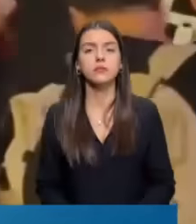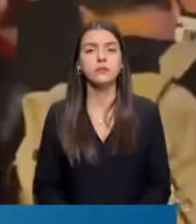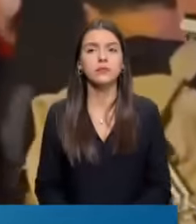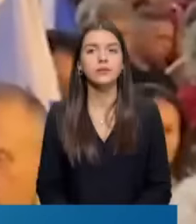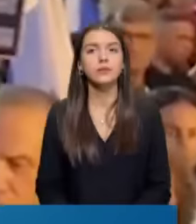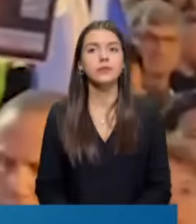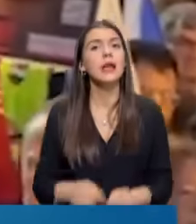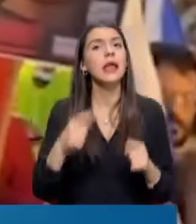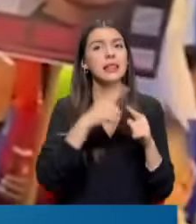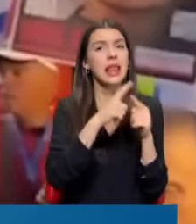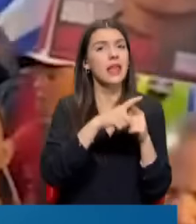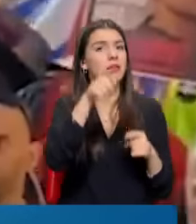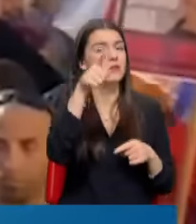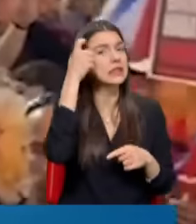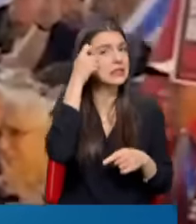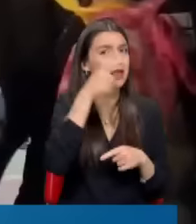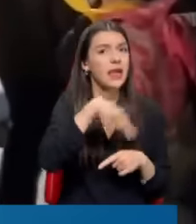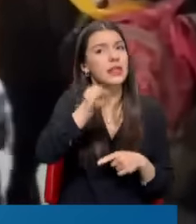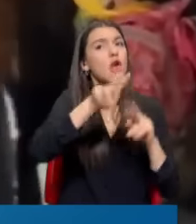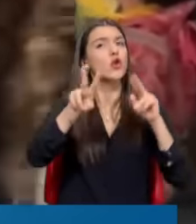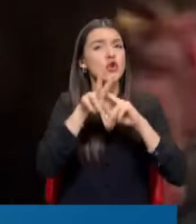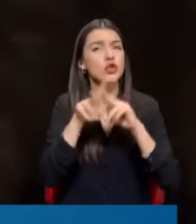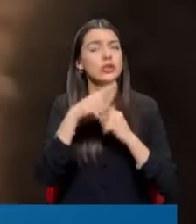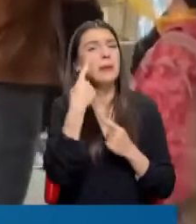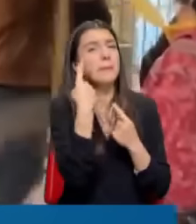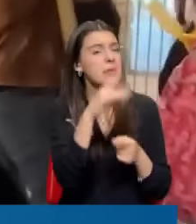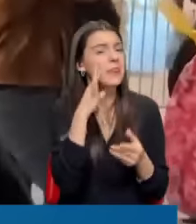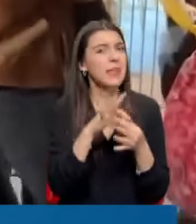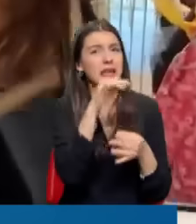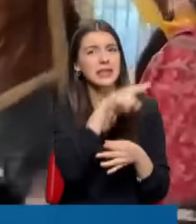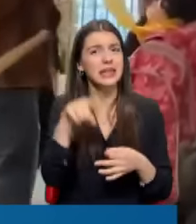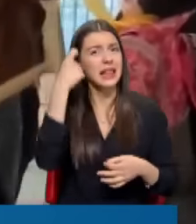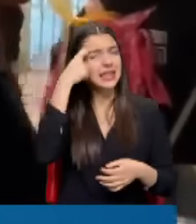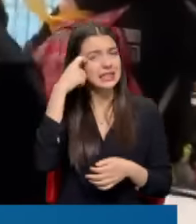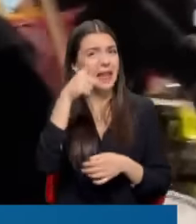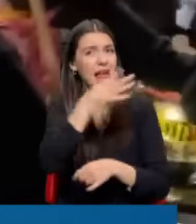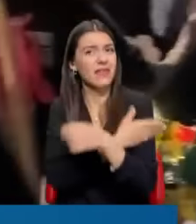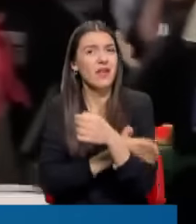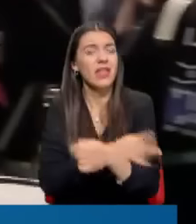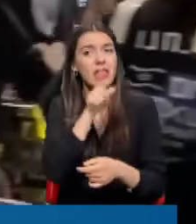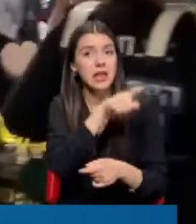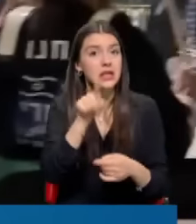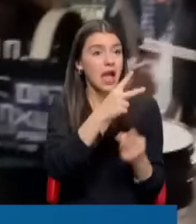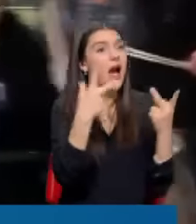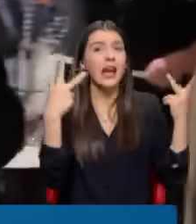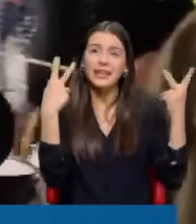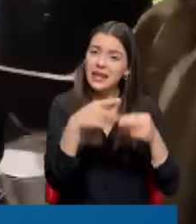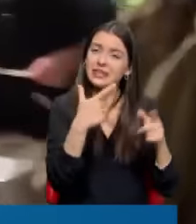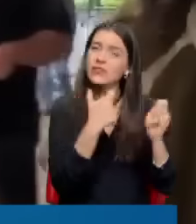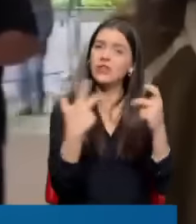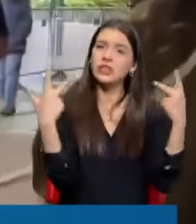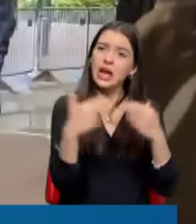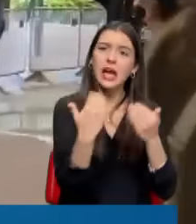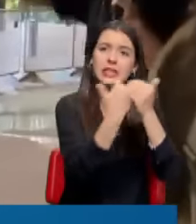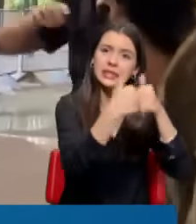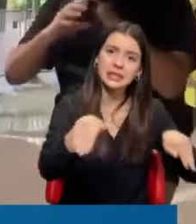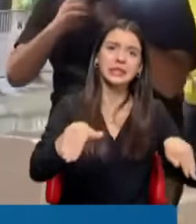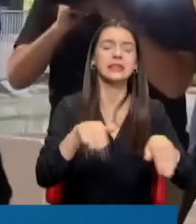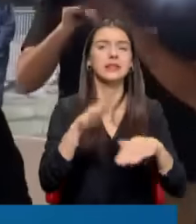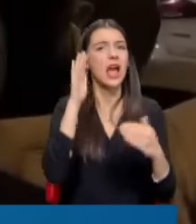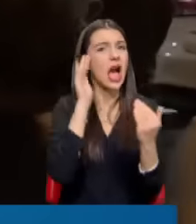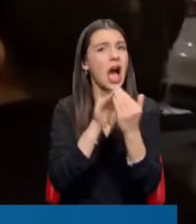Tel Aviv'de, Hayfa'da, Kudüs'te de binlerce İsrailli Gazze şeridinde ateşkes ve esir anlaşması talebiyle sokaklardaydı.